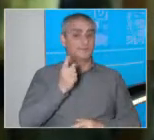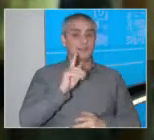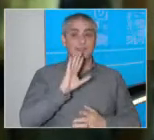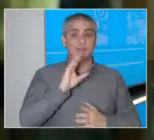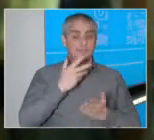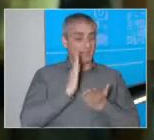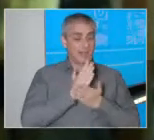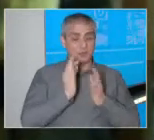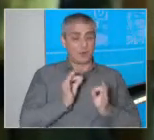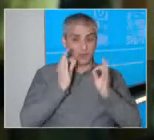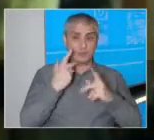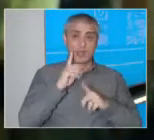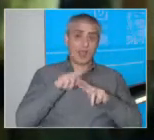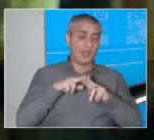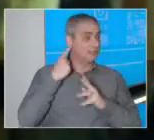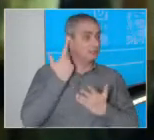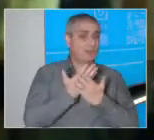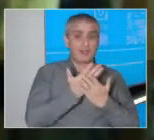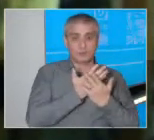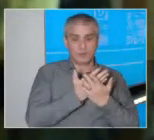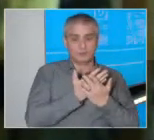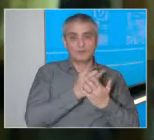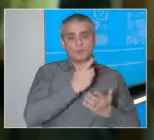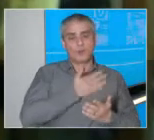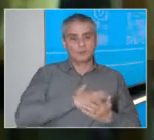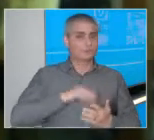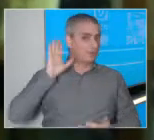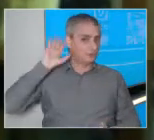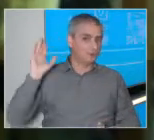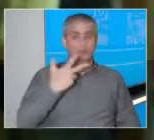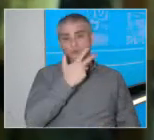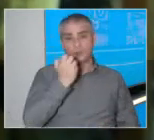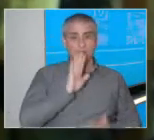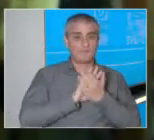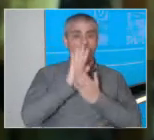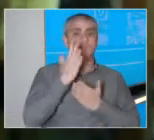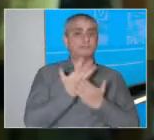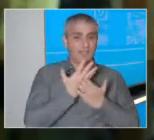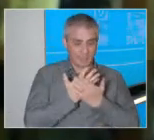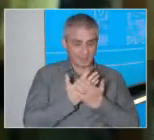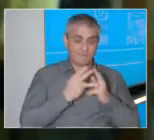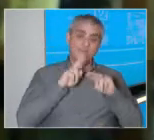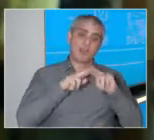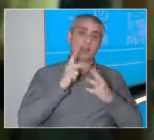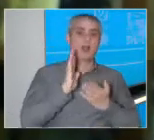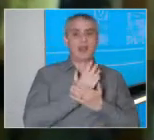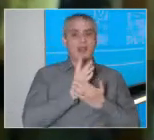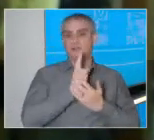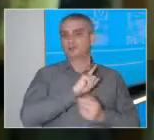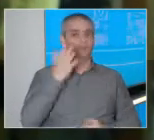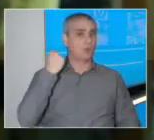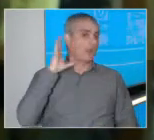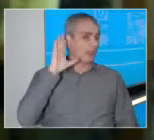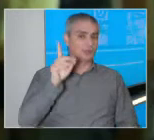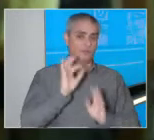החליטו לדחות ולדון בה עד לאחר שמיעת עדויות, היינו, הם רוצים לשמוע 315 עדים, ואז אולי להחליט שאסור היה לשמוע